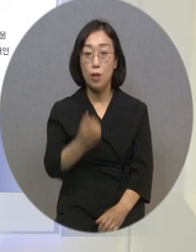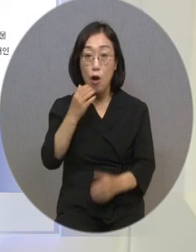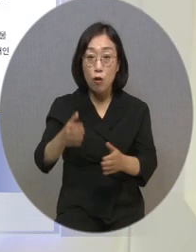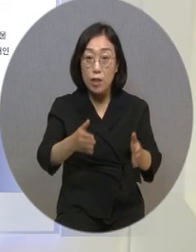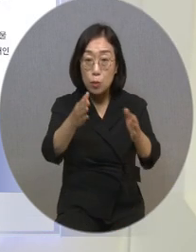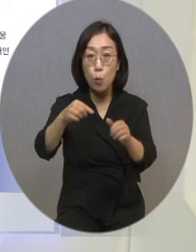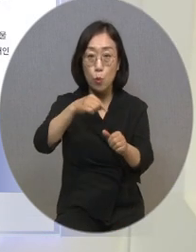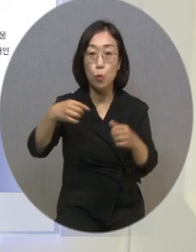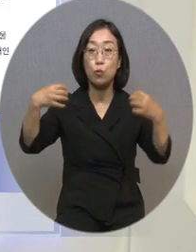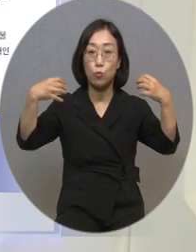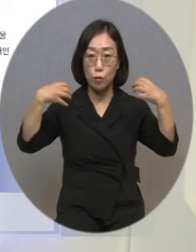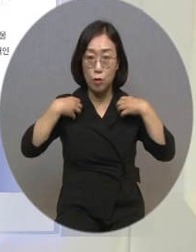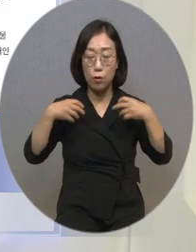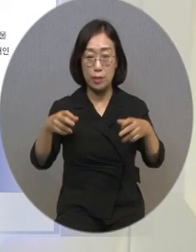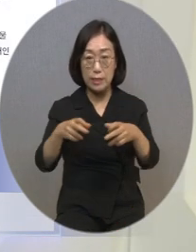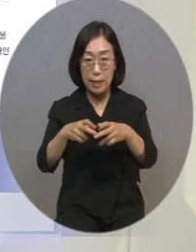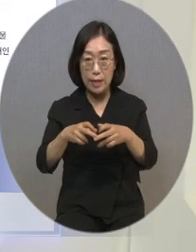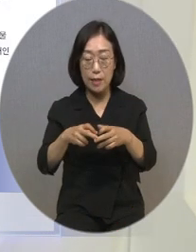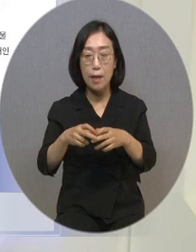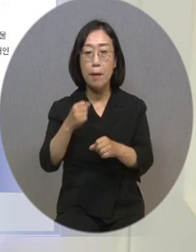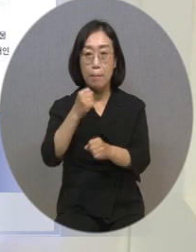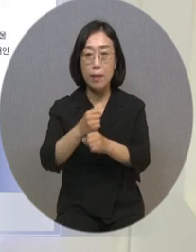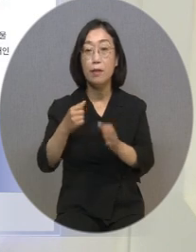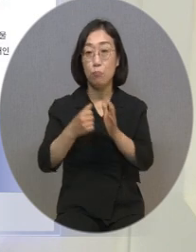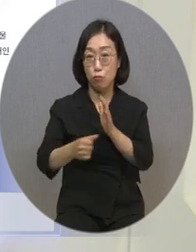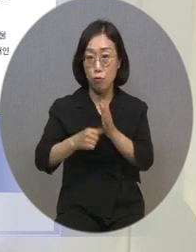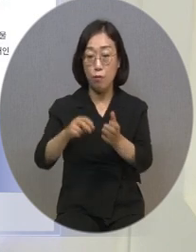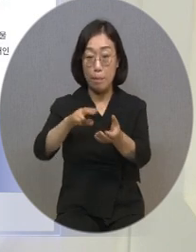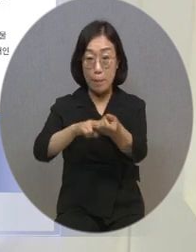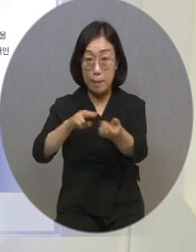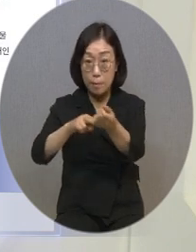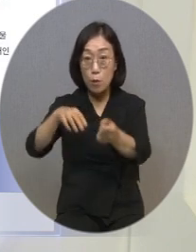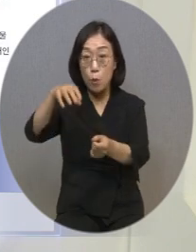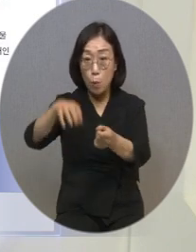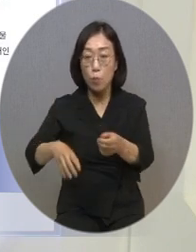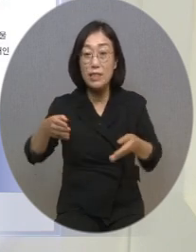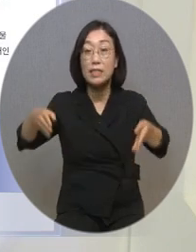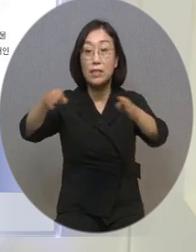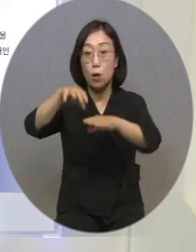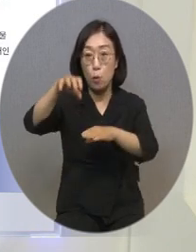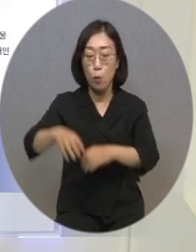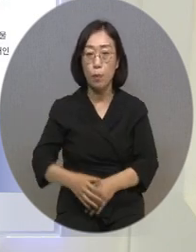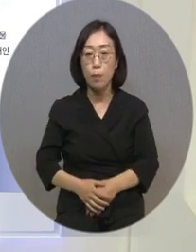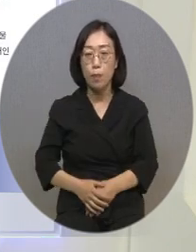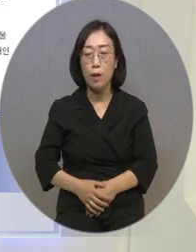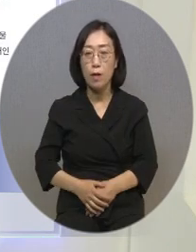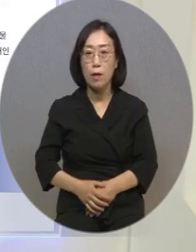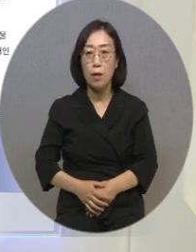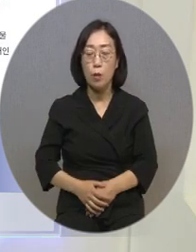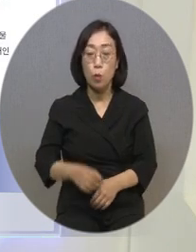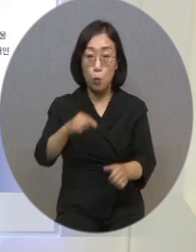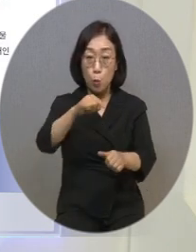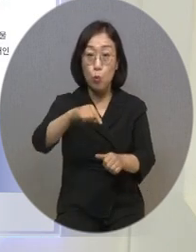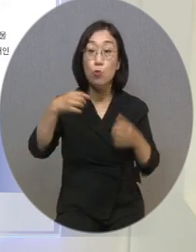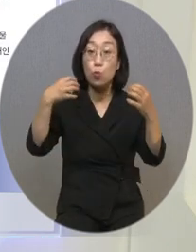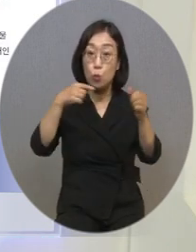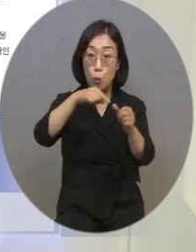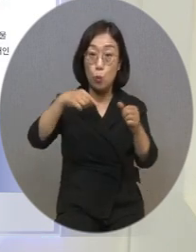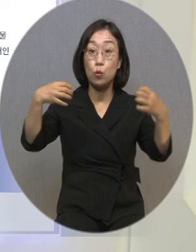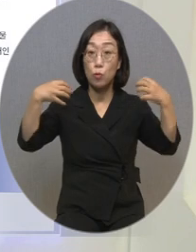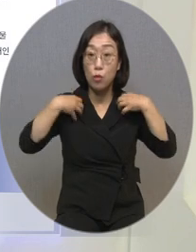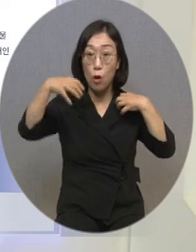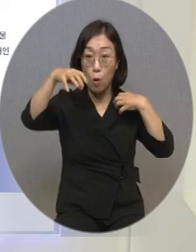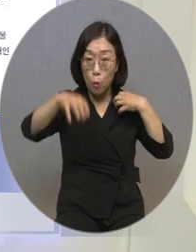교육청과 경기도 장애인 생산품 판매 시설이 6월 11일 도교육청 남부 청사에서 2024년